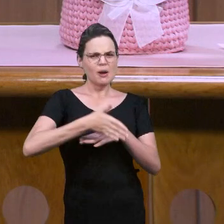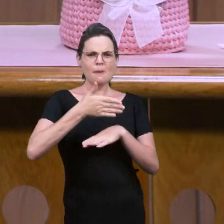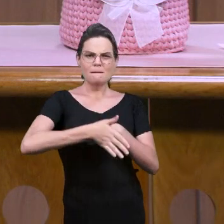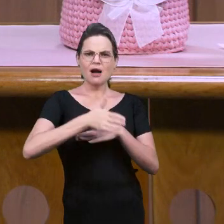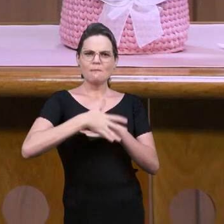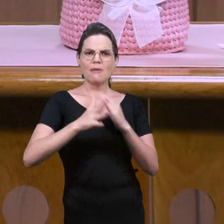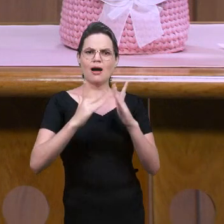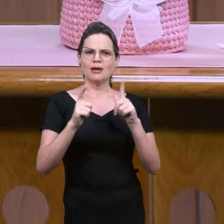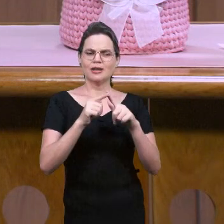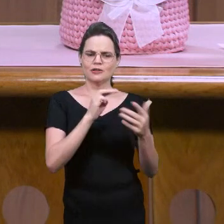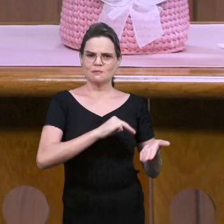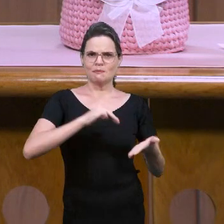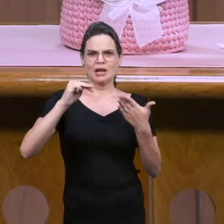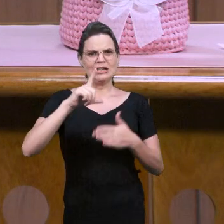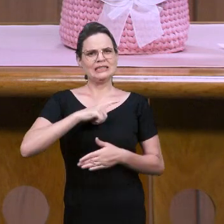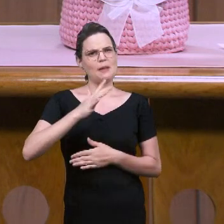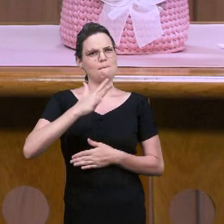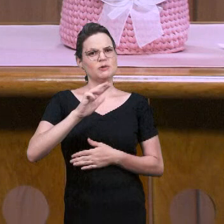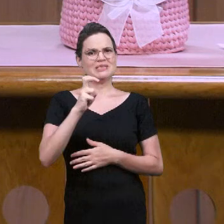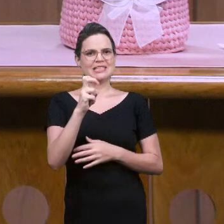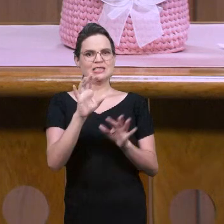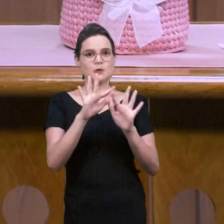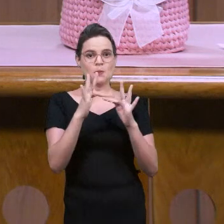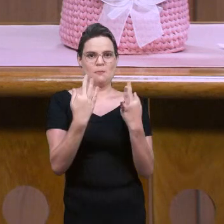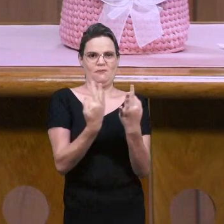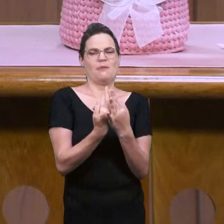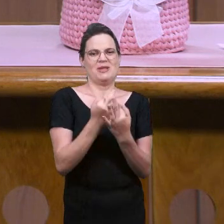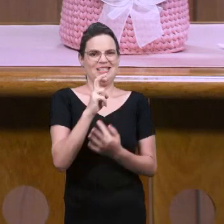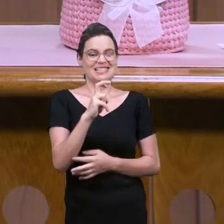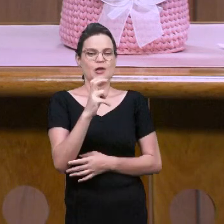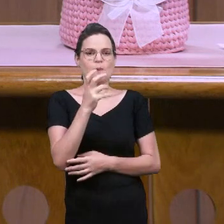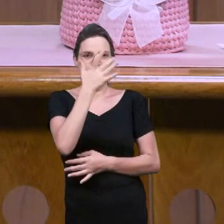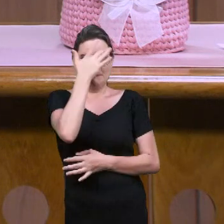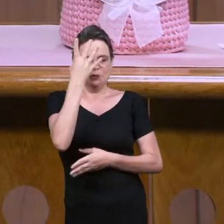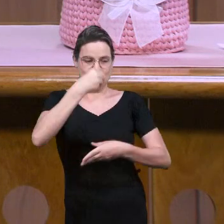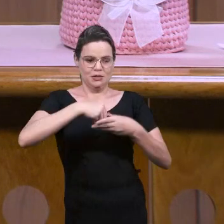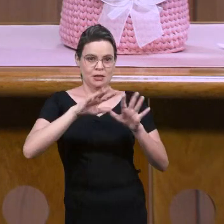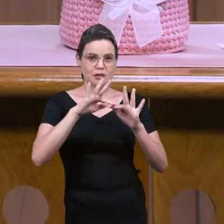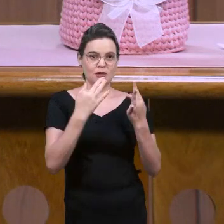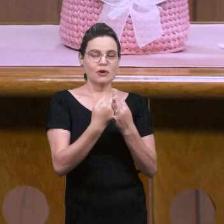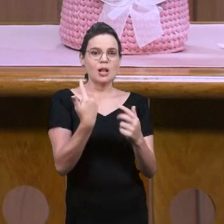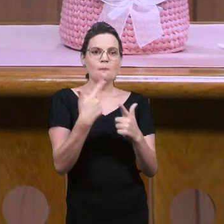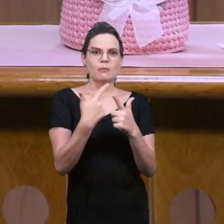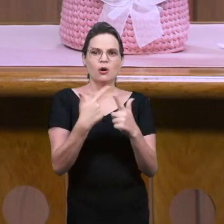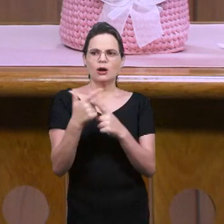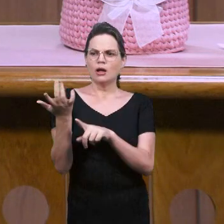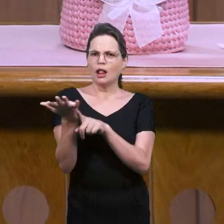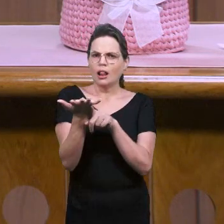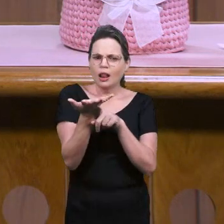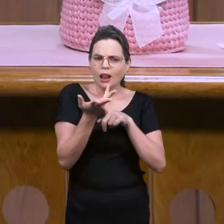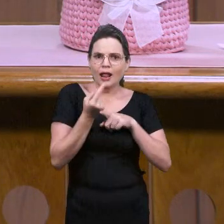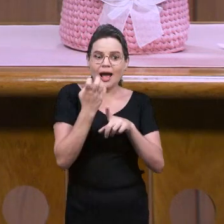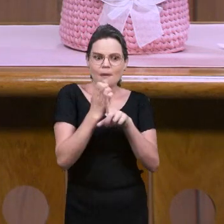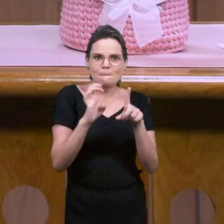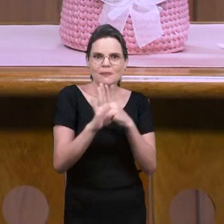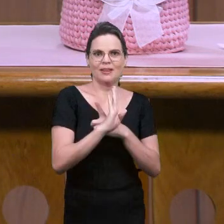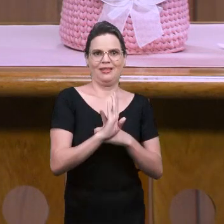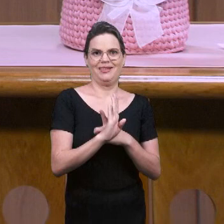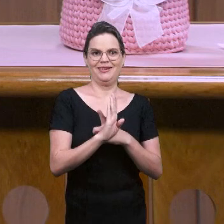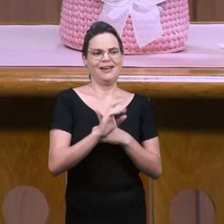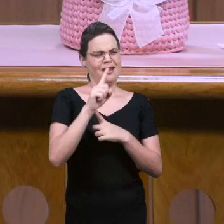qui a commencé à fréquenter l'église, une famille de 5 personnes, donc amenée à travers les études